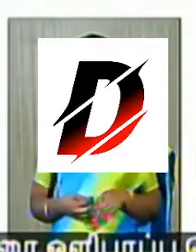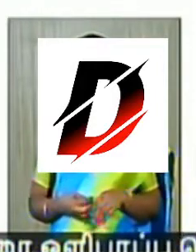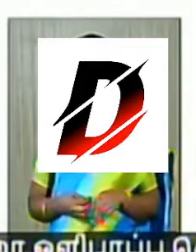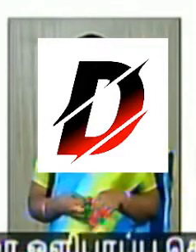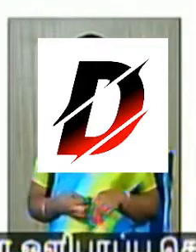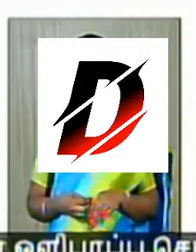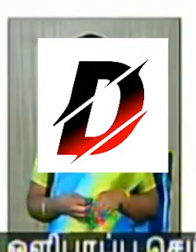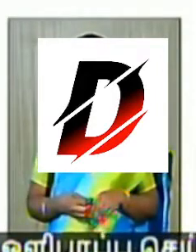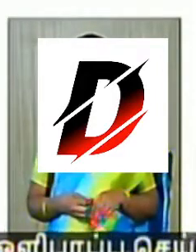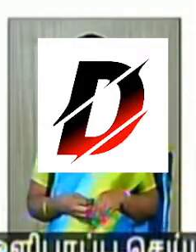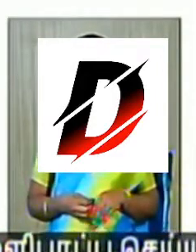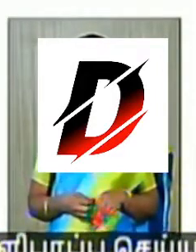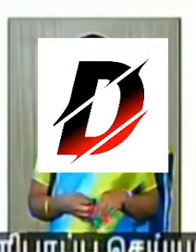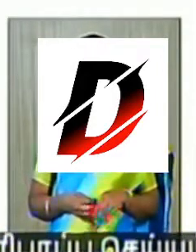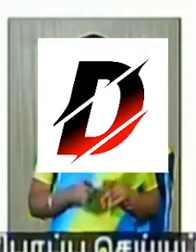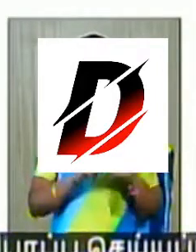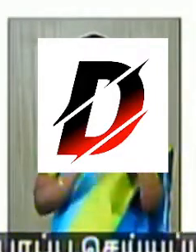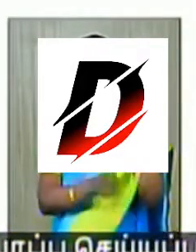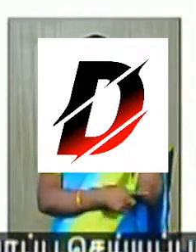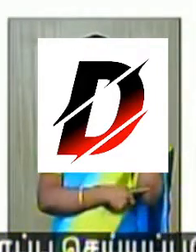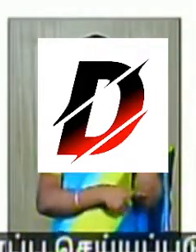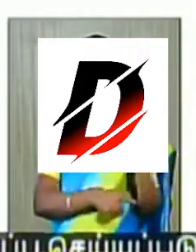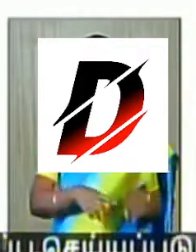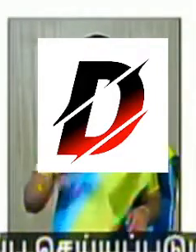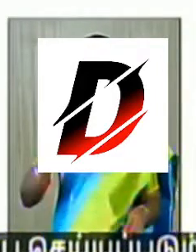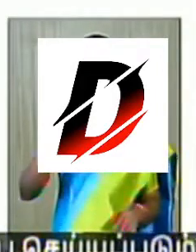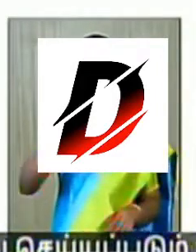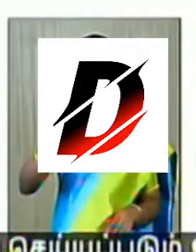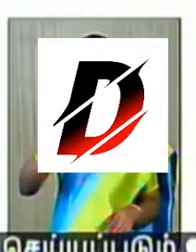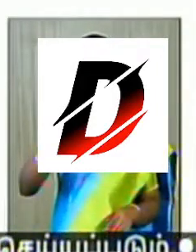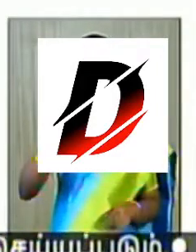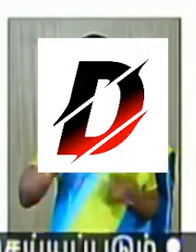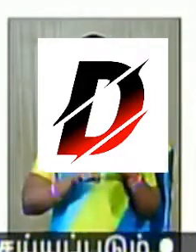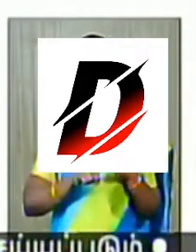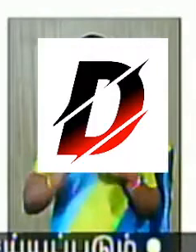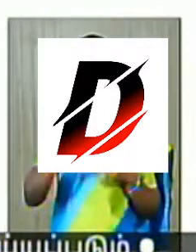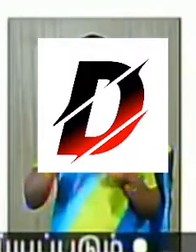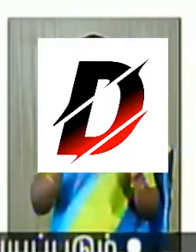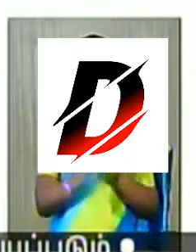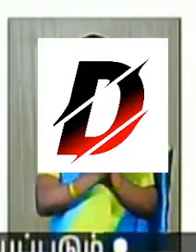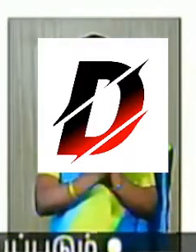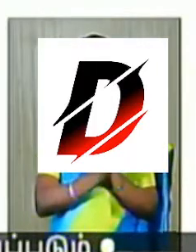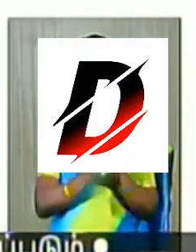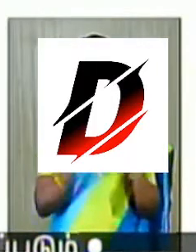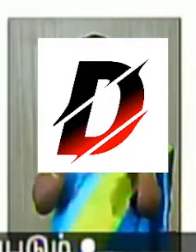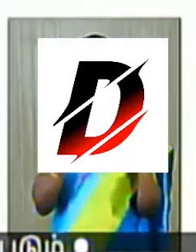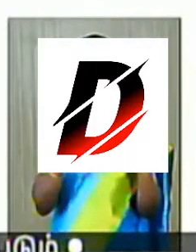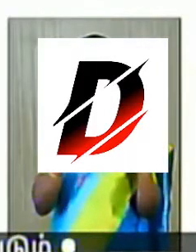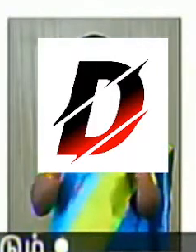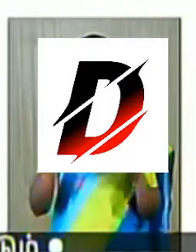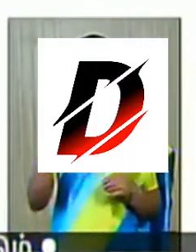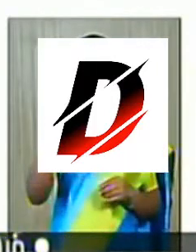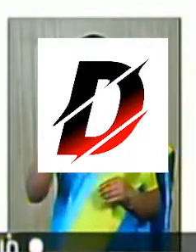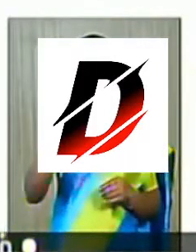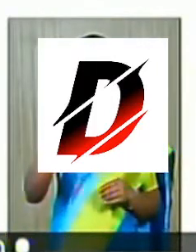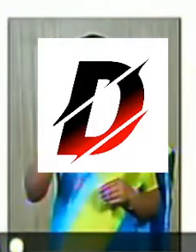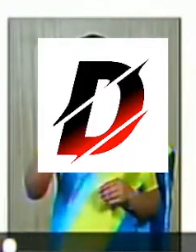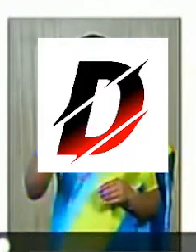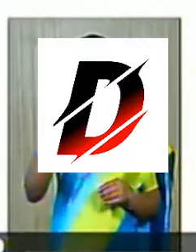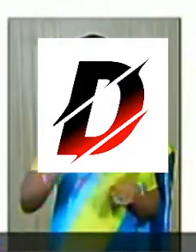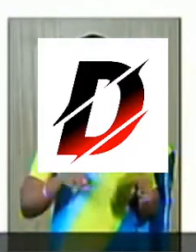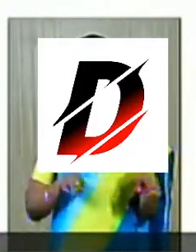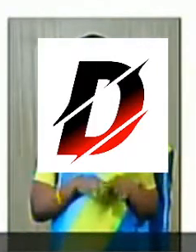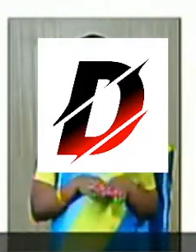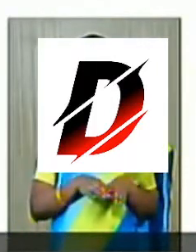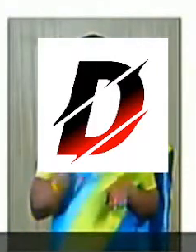-3, ஆனால் அங்கே -3. அப்போ 8-2 கூட்டினா 10, 10-6 கழித்தோம்னா 4.